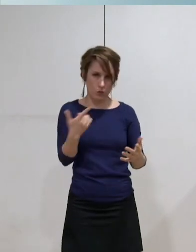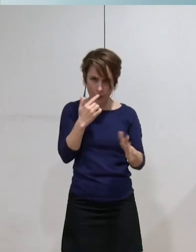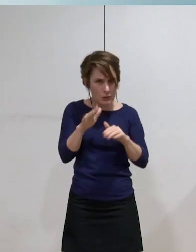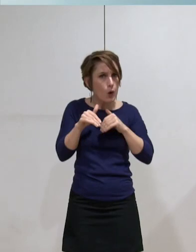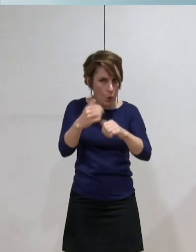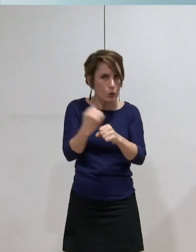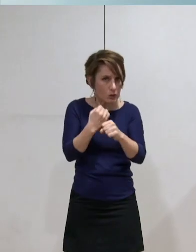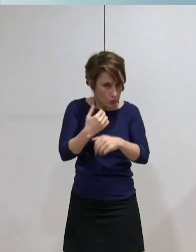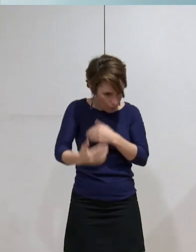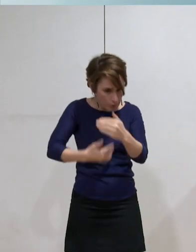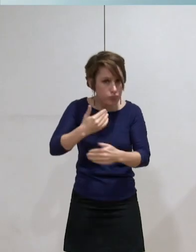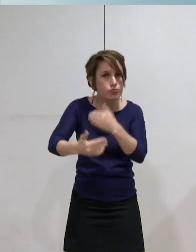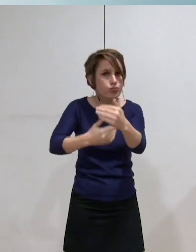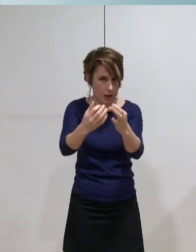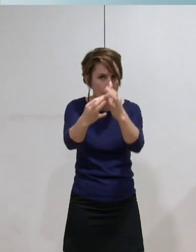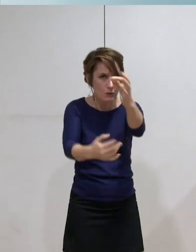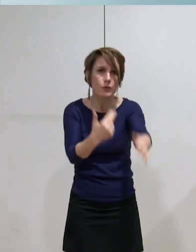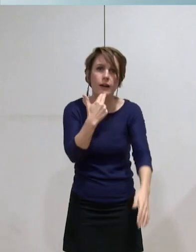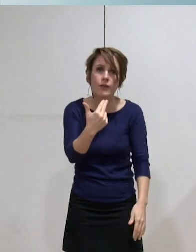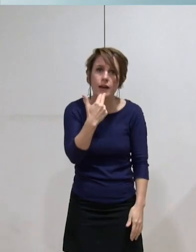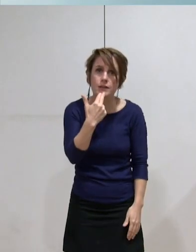effectivement et il est